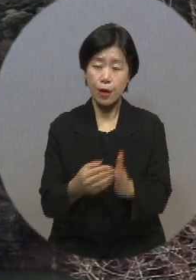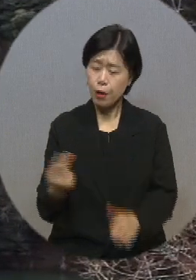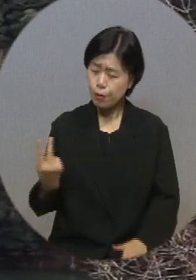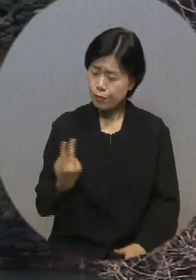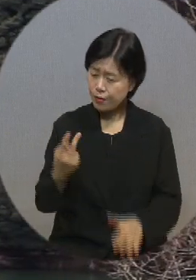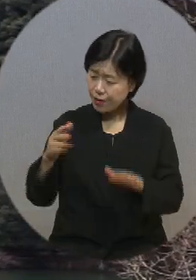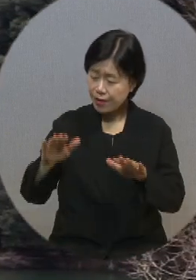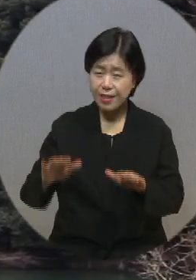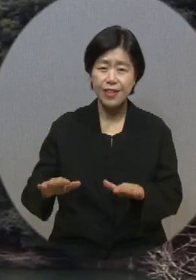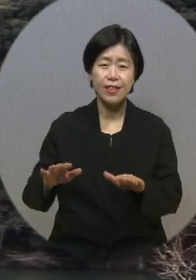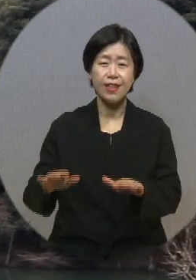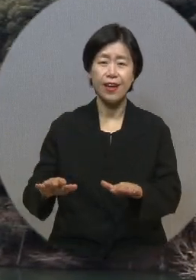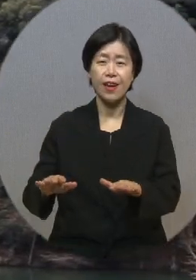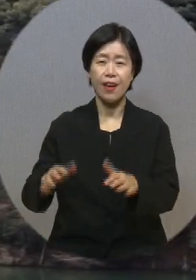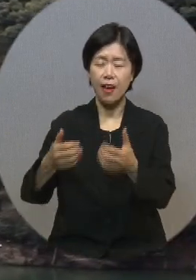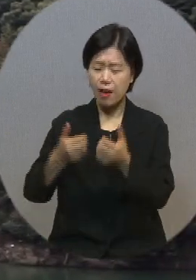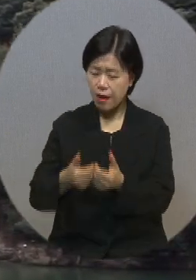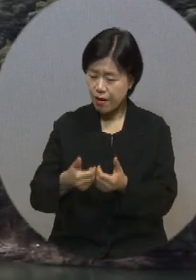우리 이제